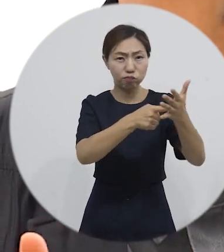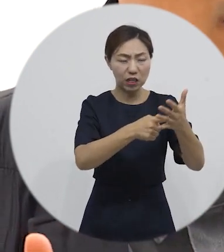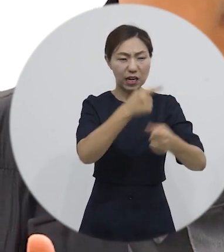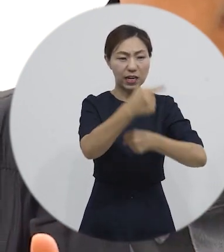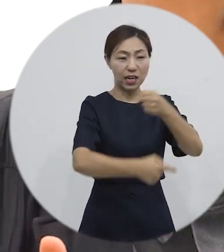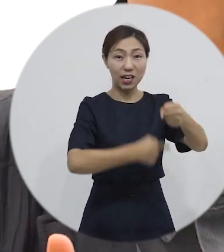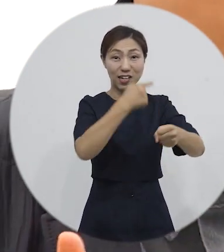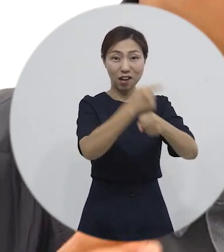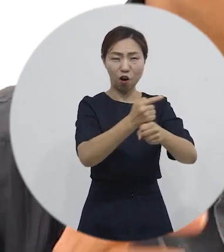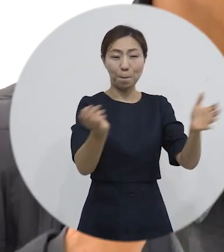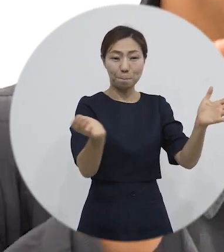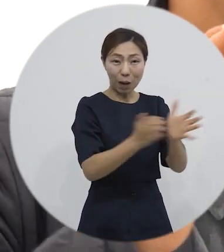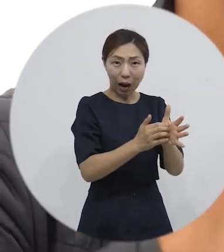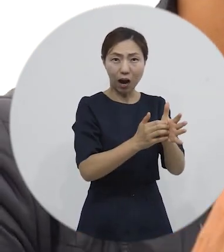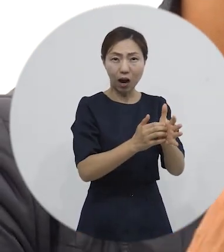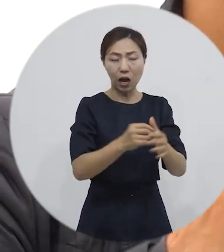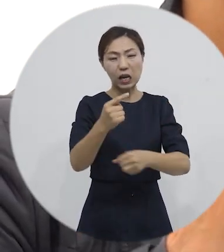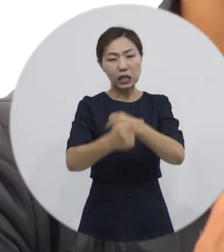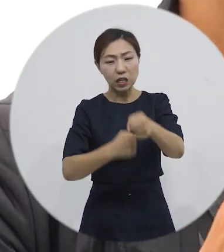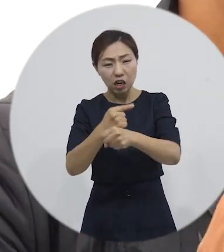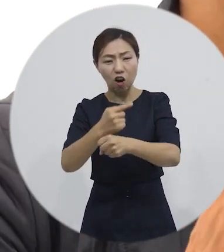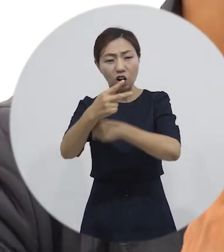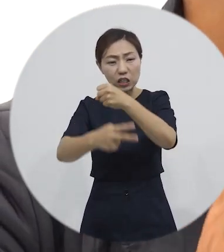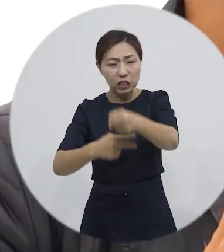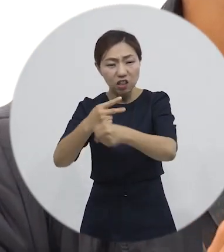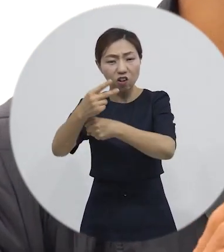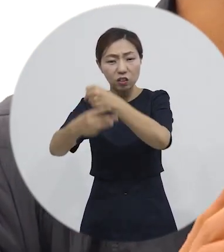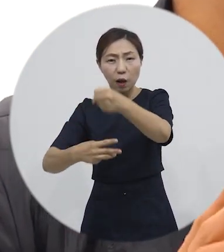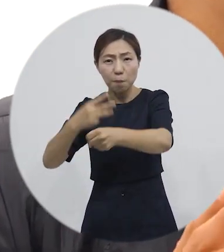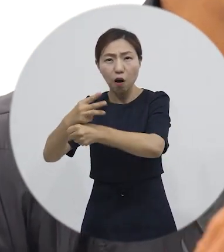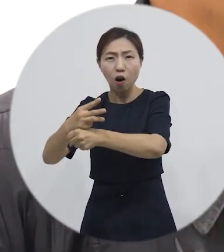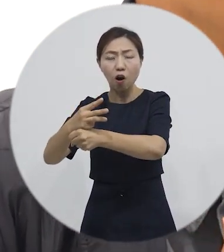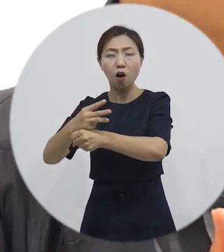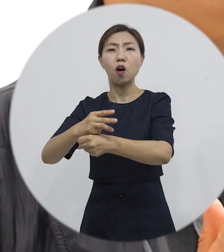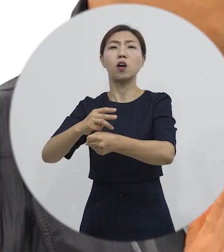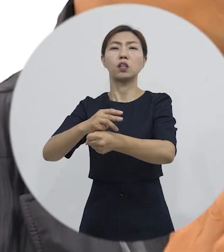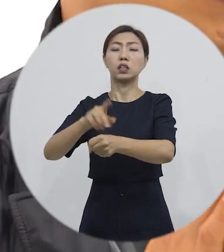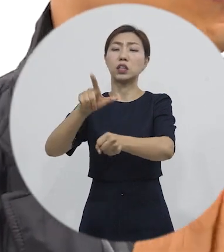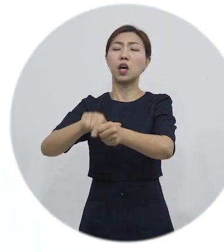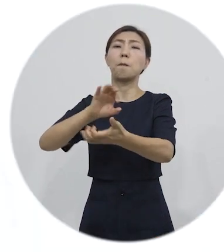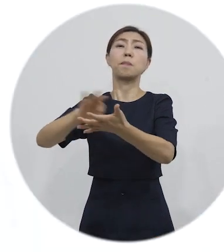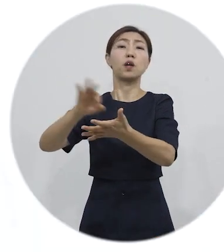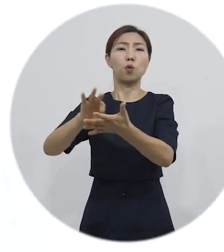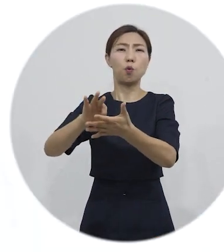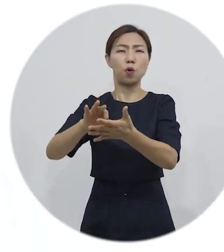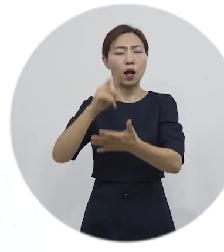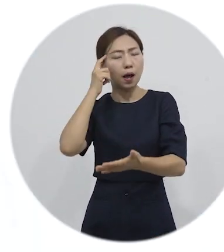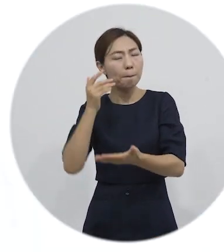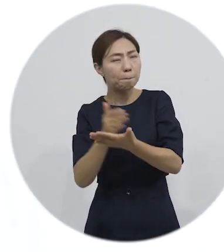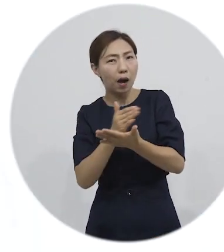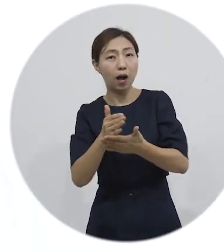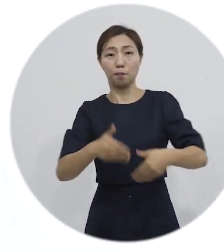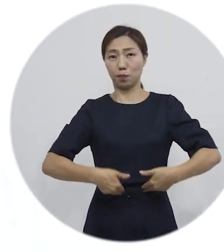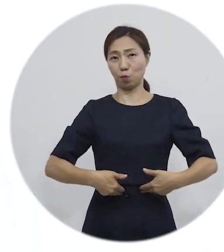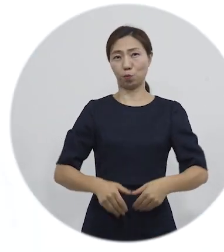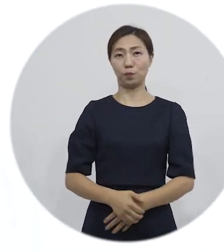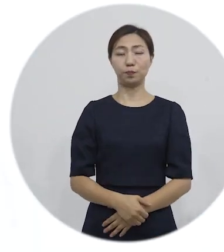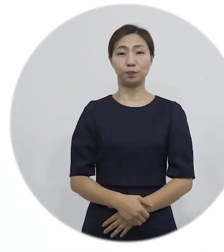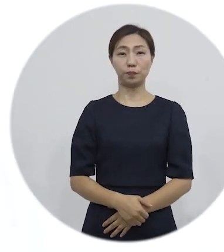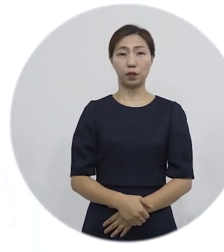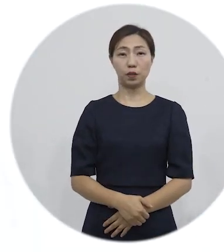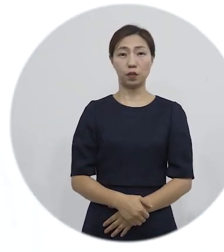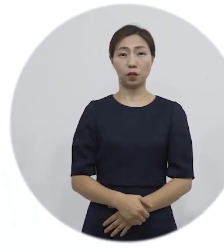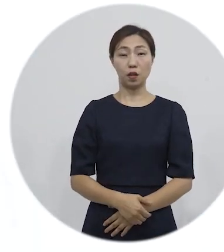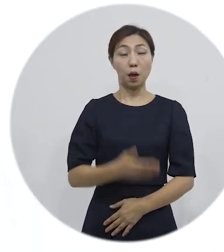되는 사업인지 아니면 1년 정도 해도 충분한 사업인지에 대한 판단이 필요합니다. 그래서 가급적이면